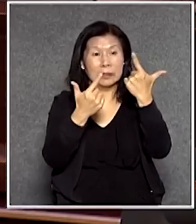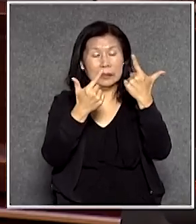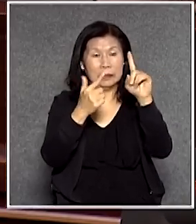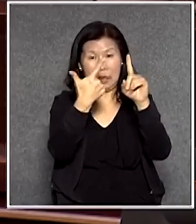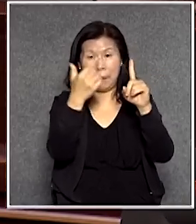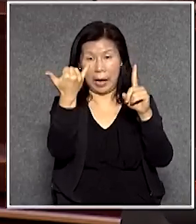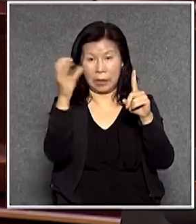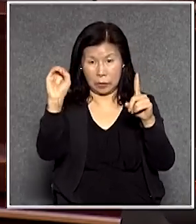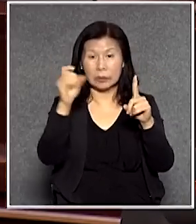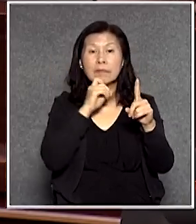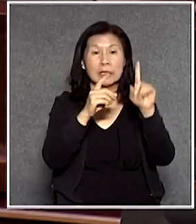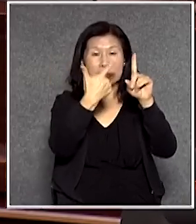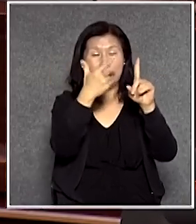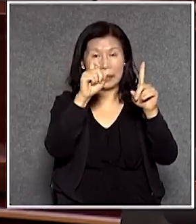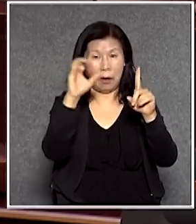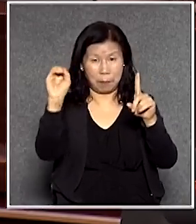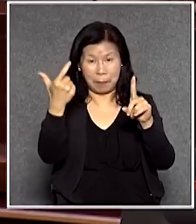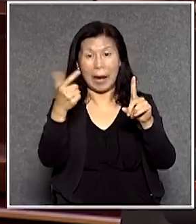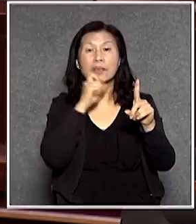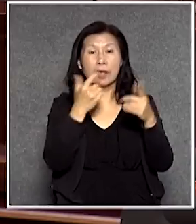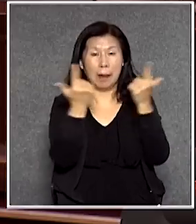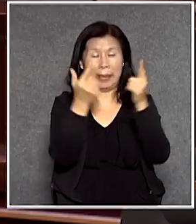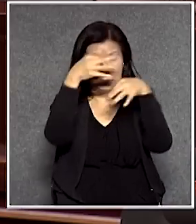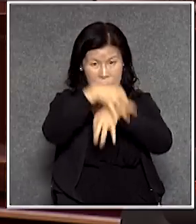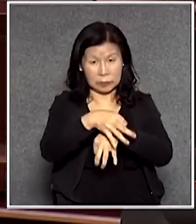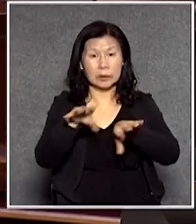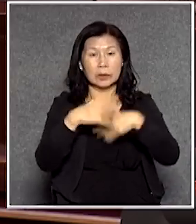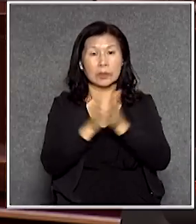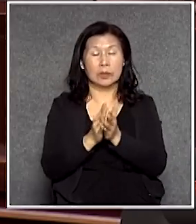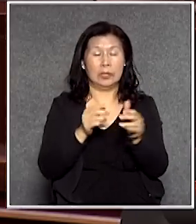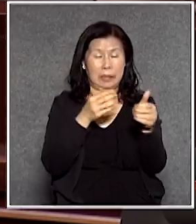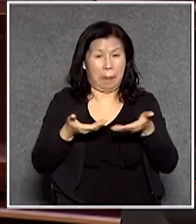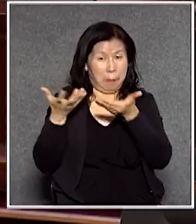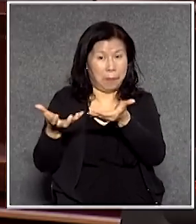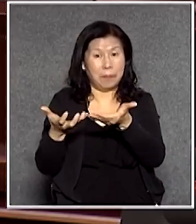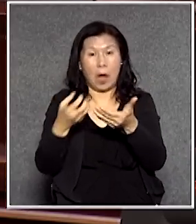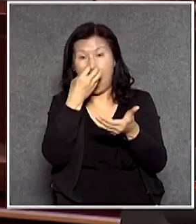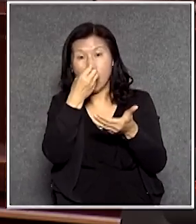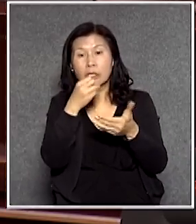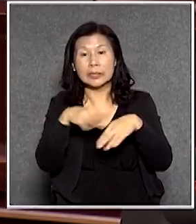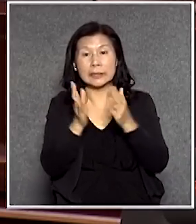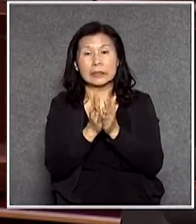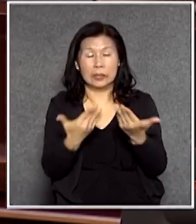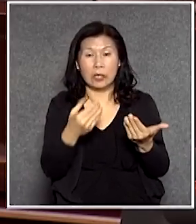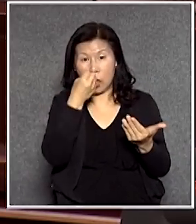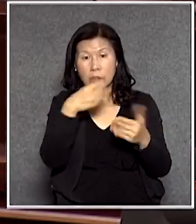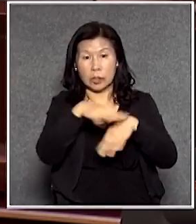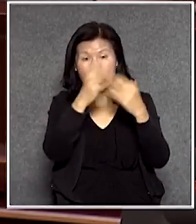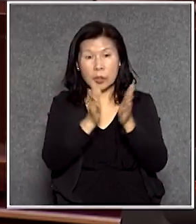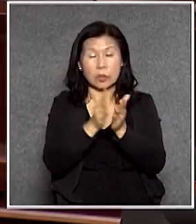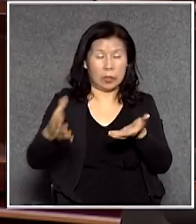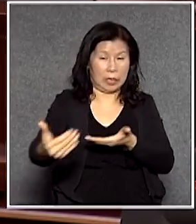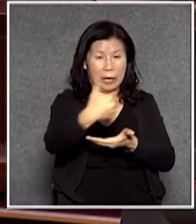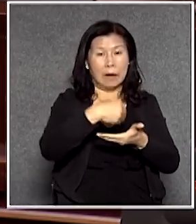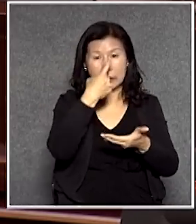和1898年再签订北京条约，以及拓展香港戒指专条，将香港全境纳入英国